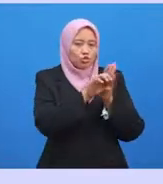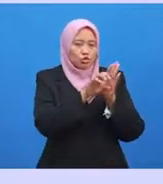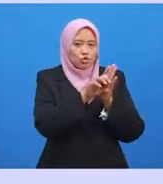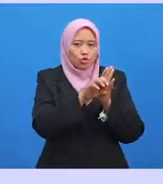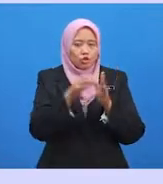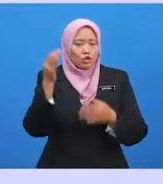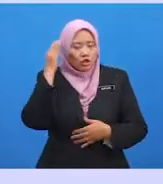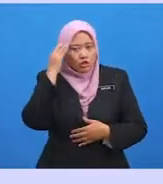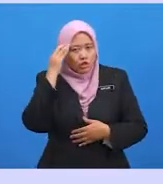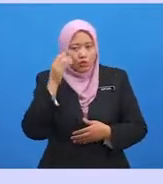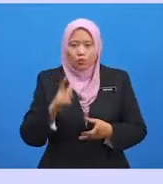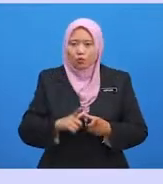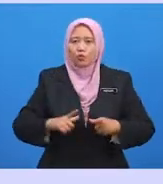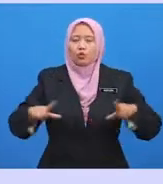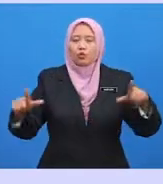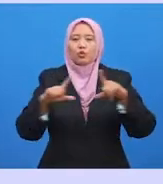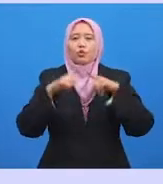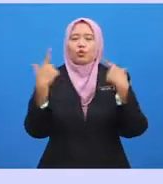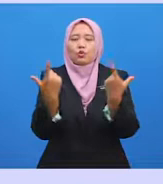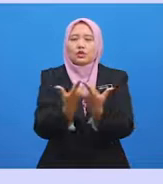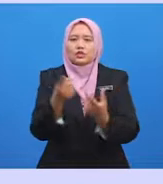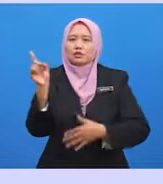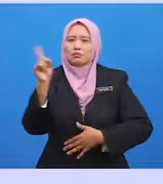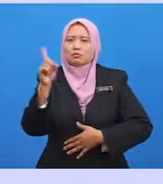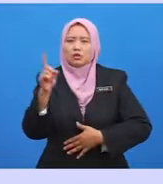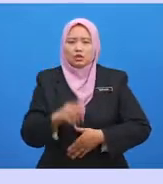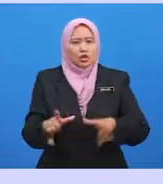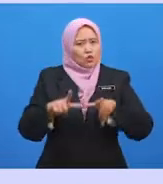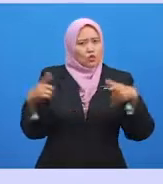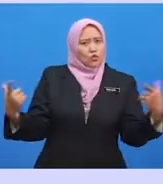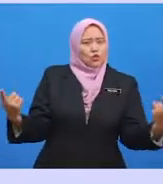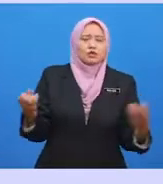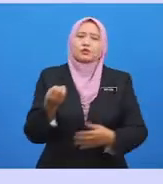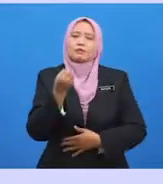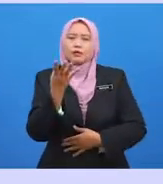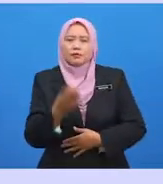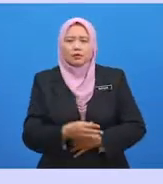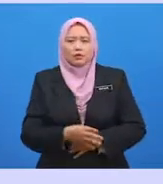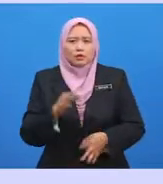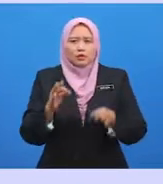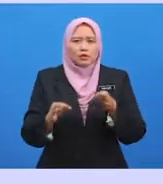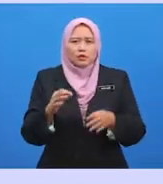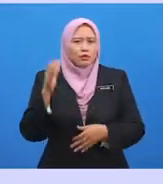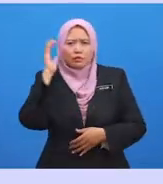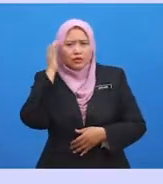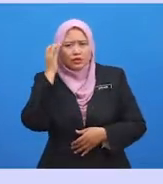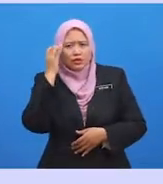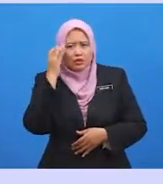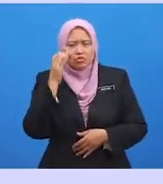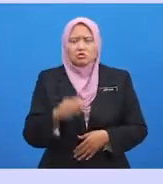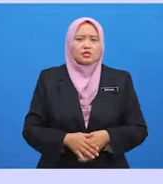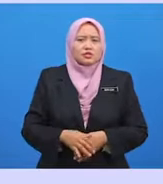keluasannya tidak sah jika mewakafkan harta yang tidak jelas tetesnya Hai